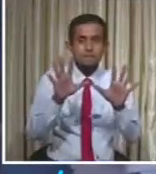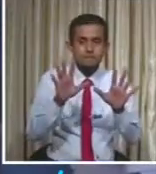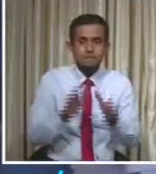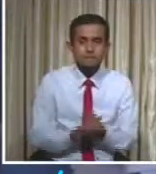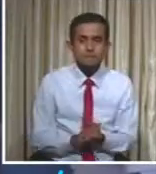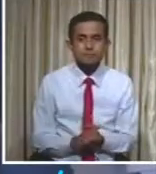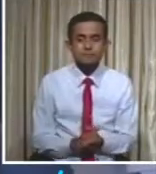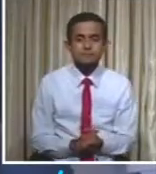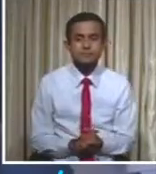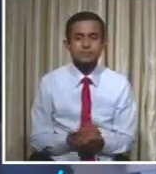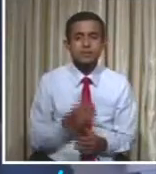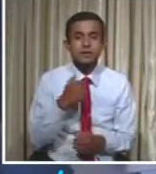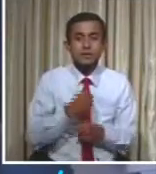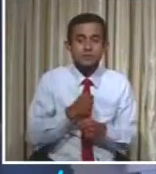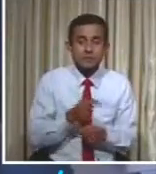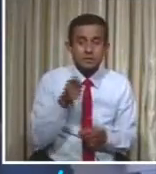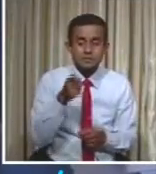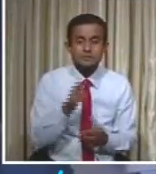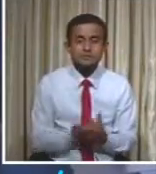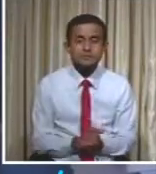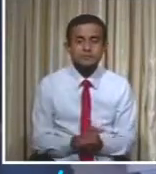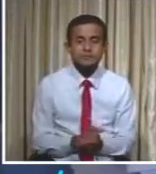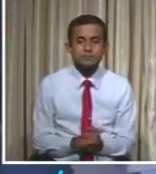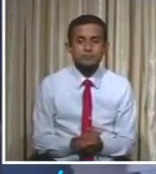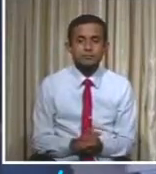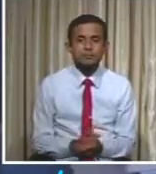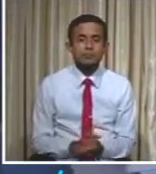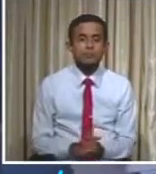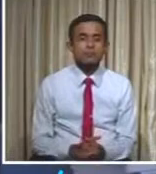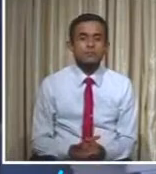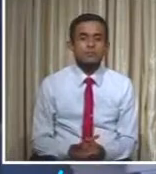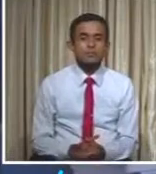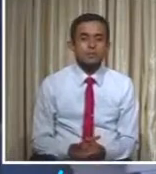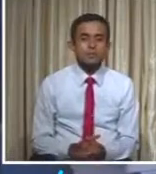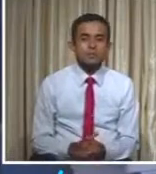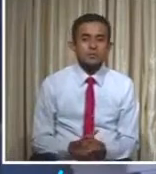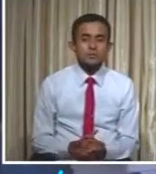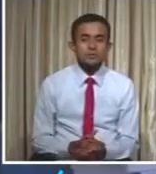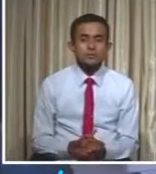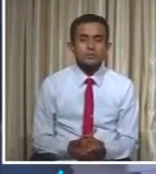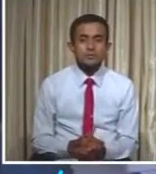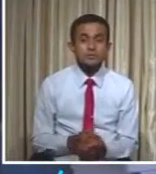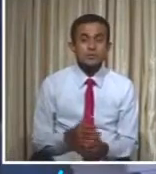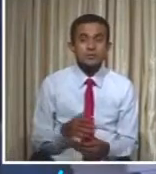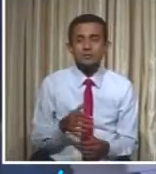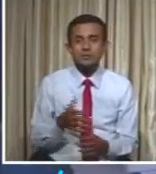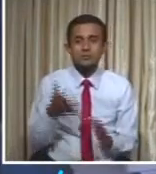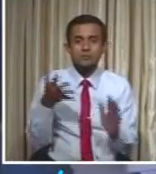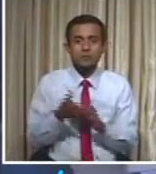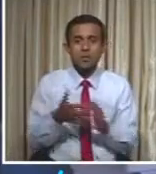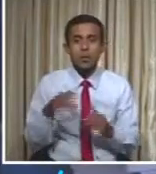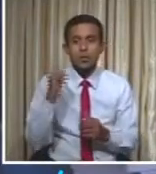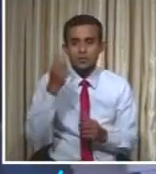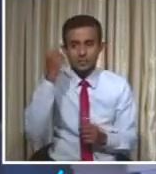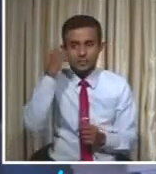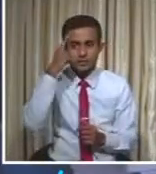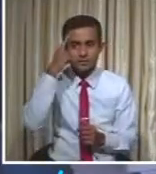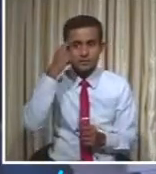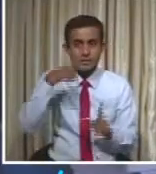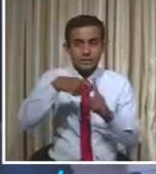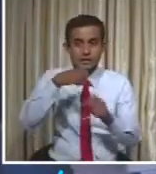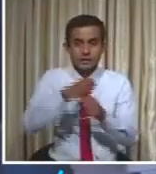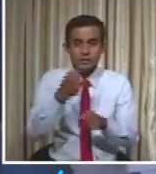කටයුතු අධිකාරියට අමාත්‍ය සිට. ඒත් එතනදී සිද්ධ වෙච්ච ක්‍රියාවලිය අපි කවුරුත් රටේ කවුරුත් දන්නවා.